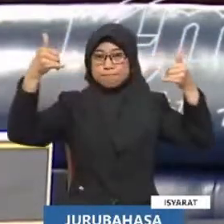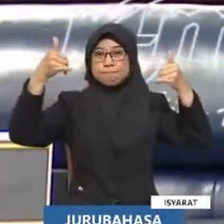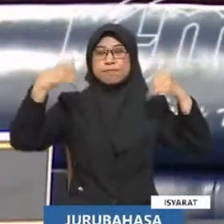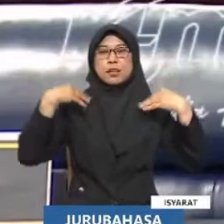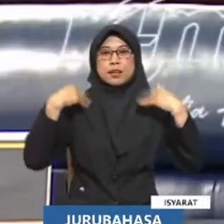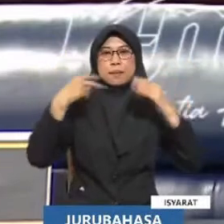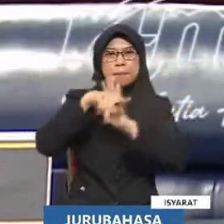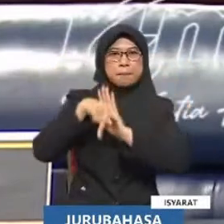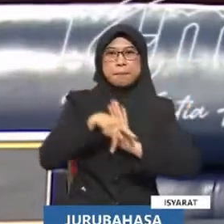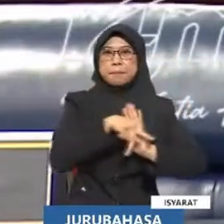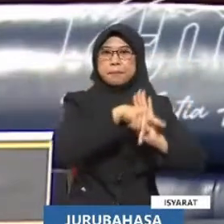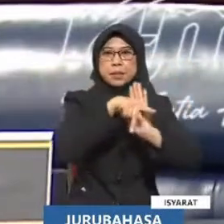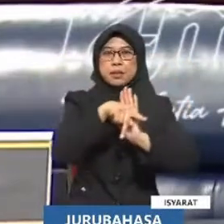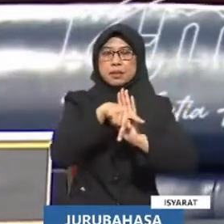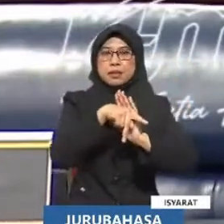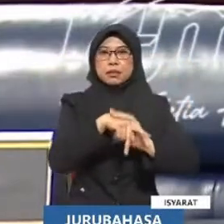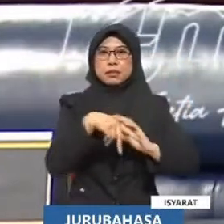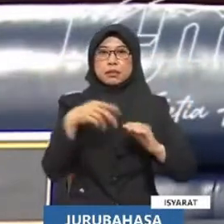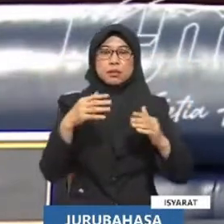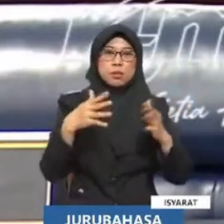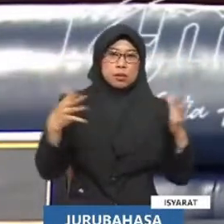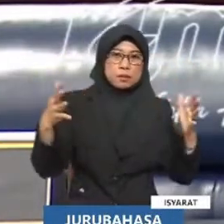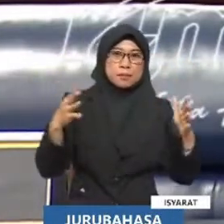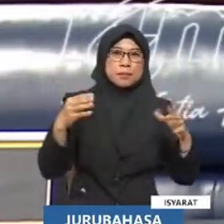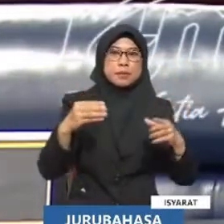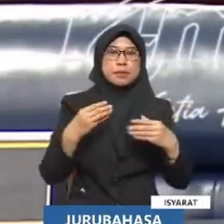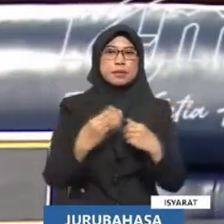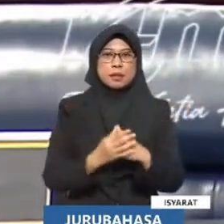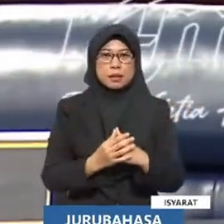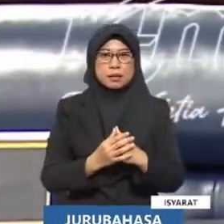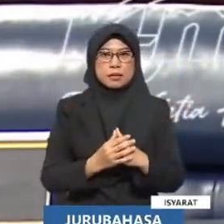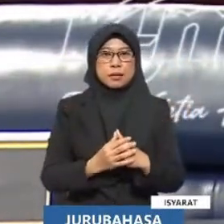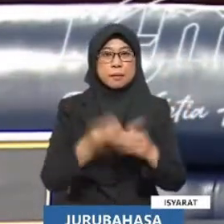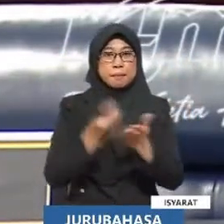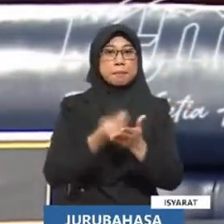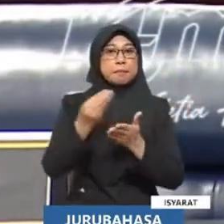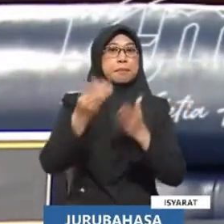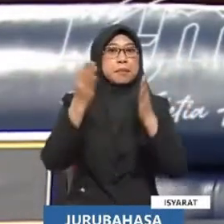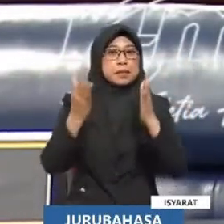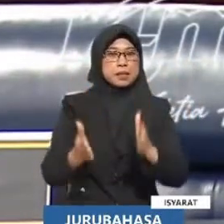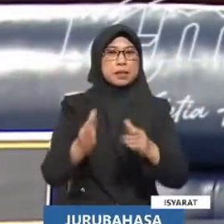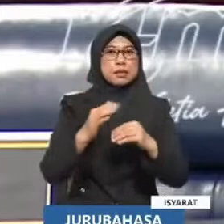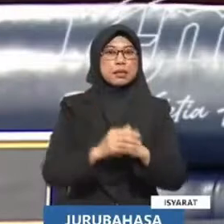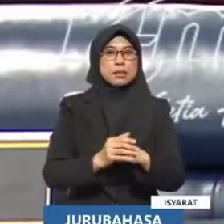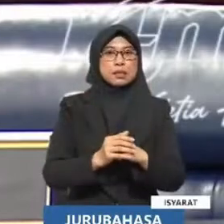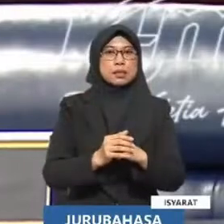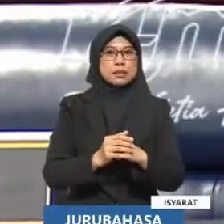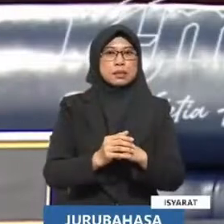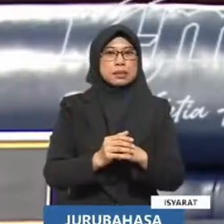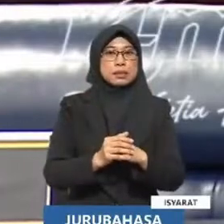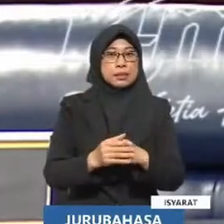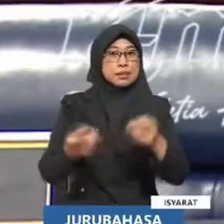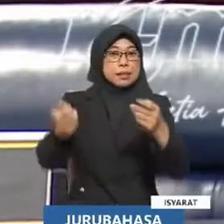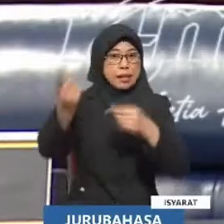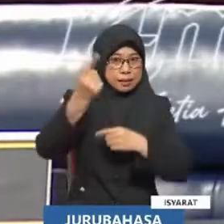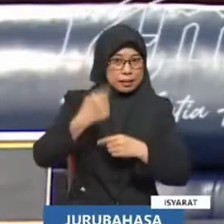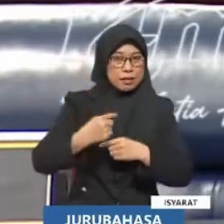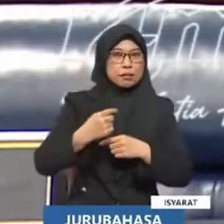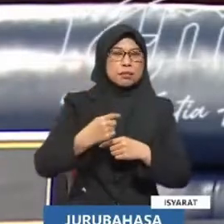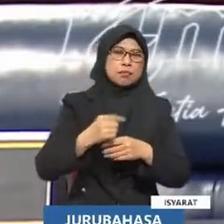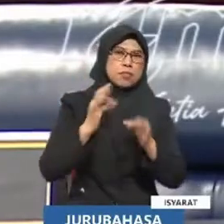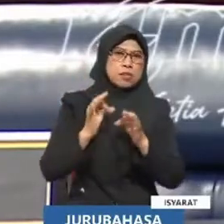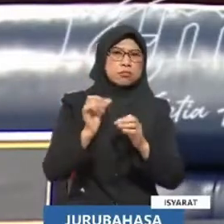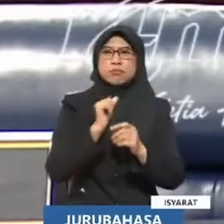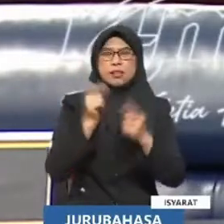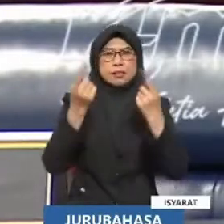Dimana mereka mendapati bahwa big eyes ya mereka datang dan juga kalau mereka datang pun tipe kotak bakodo